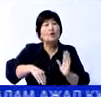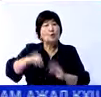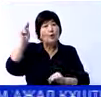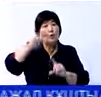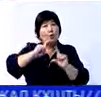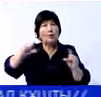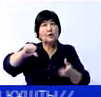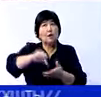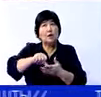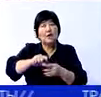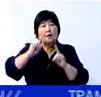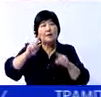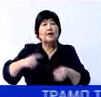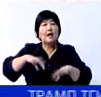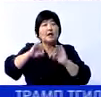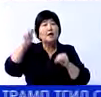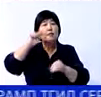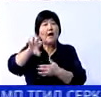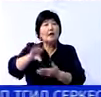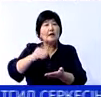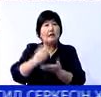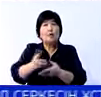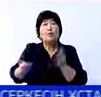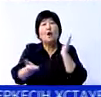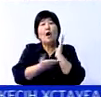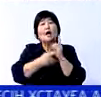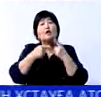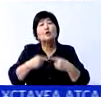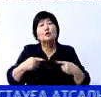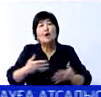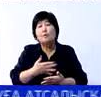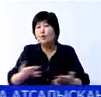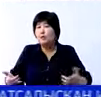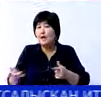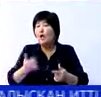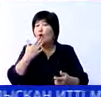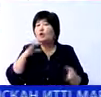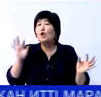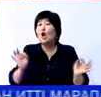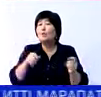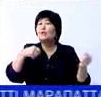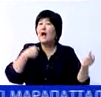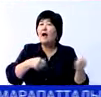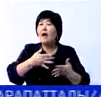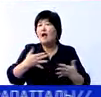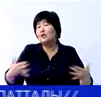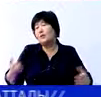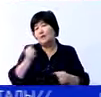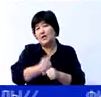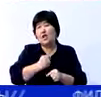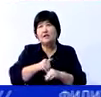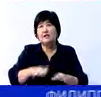орны қабырғасында жүріп, белгілі шеберлерден дәріс алған ол, бүгінде ағаштан түрлі бұйымдар әзірлеп, ұлттық музыкалық аспаптардың барлық түрін